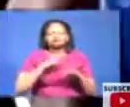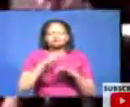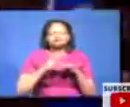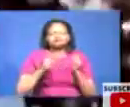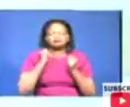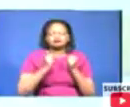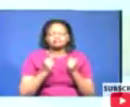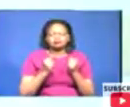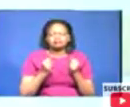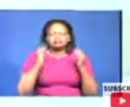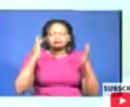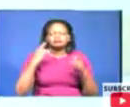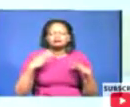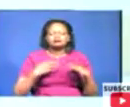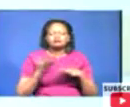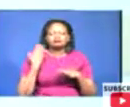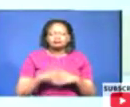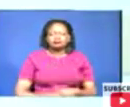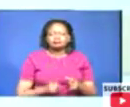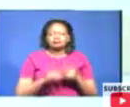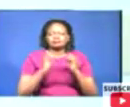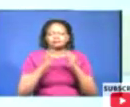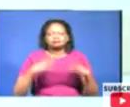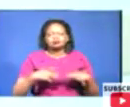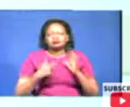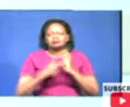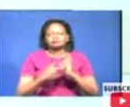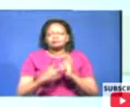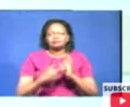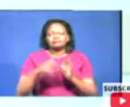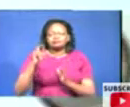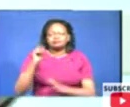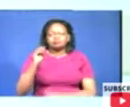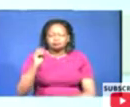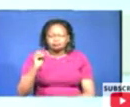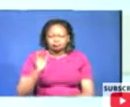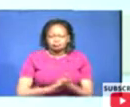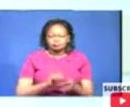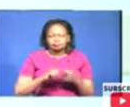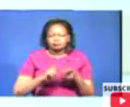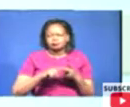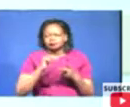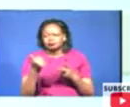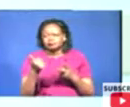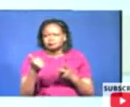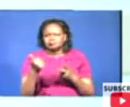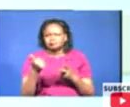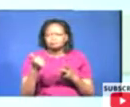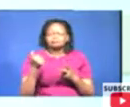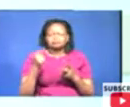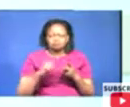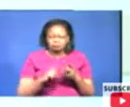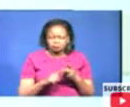the time. Tukawa tunakutana na watu kama Henelono, na Maina Boy, Rate Maina Boy,